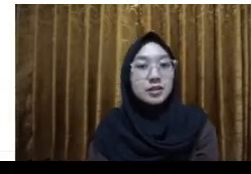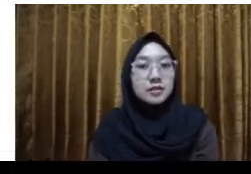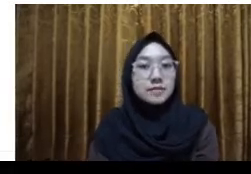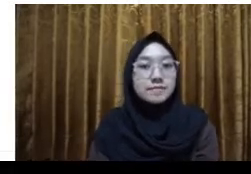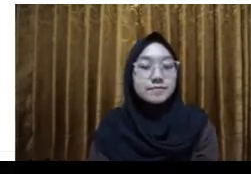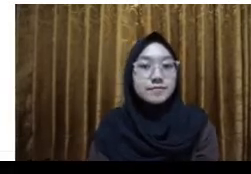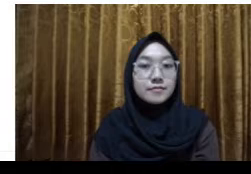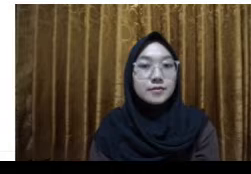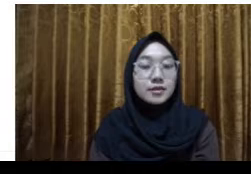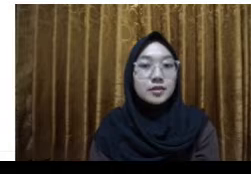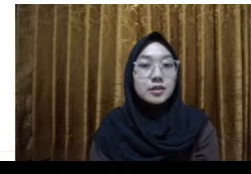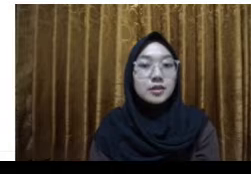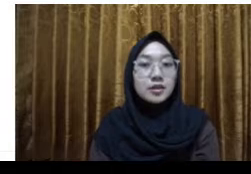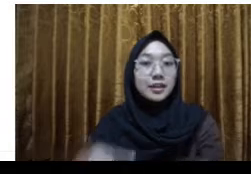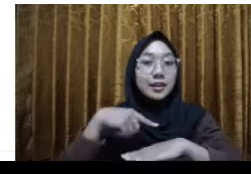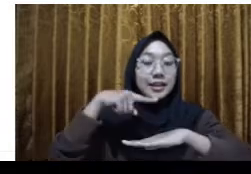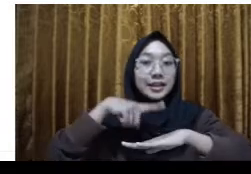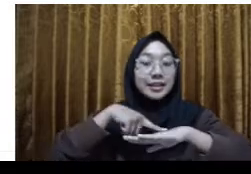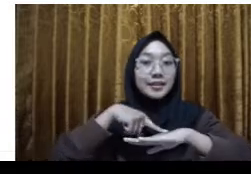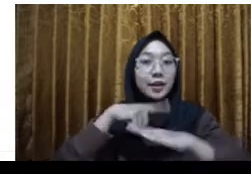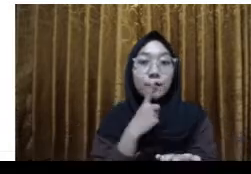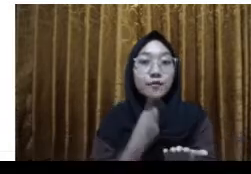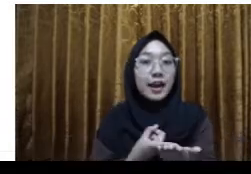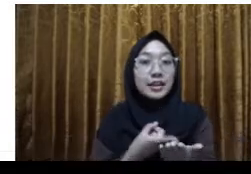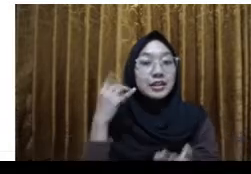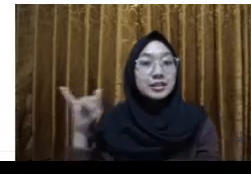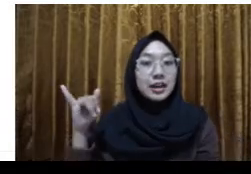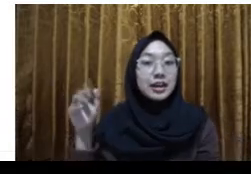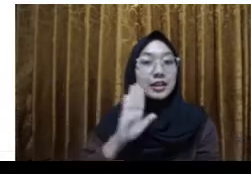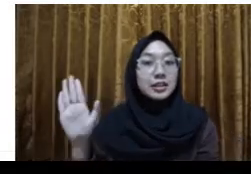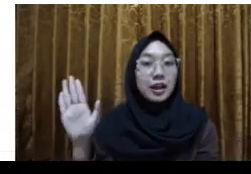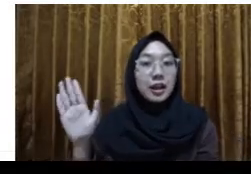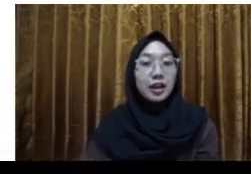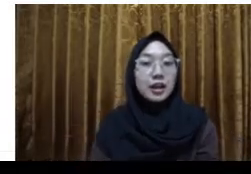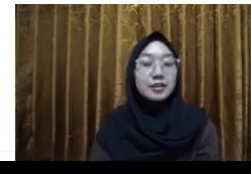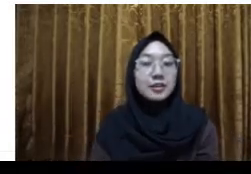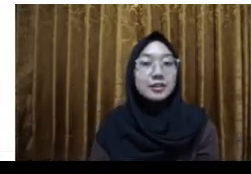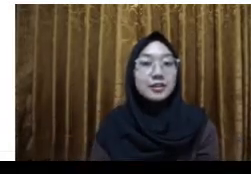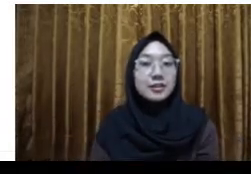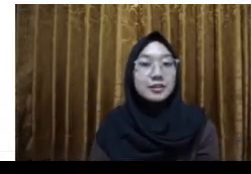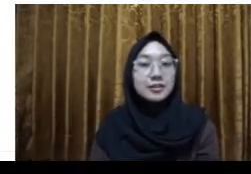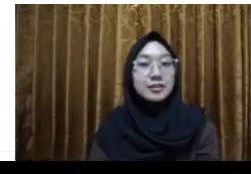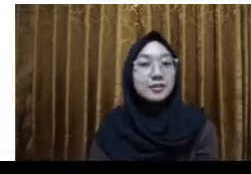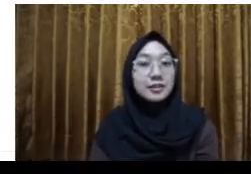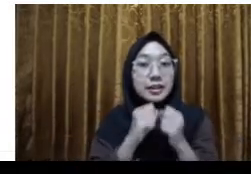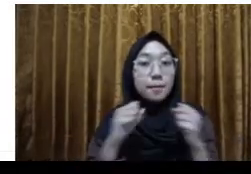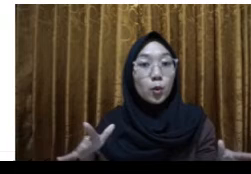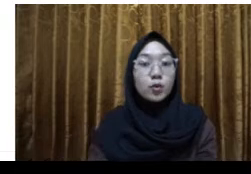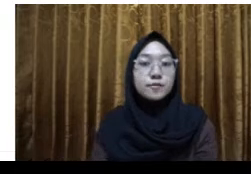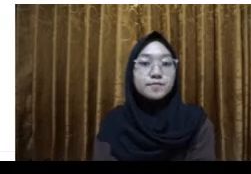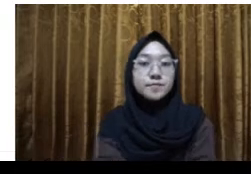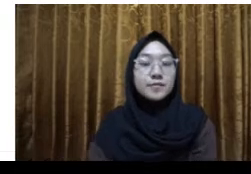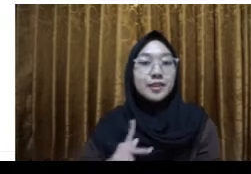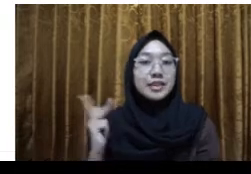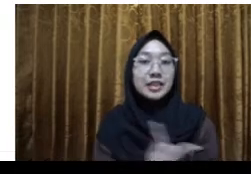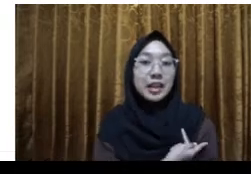supaya ini filenya softwarenya tidak demo atau tidak trial, maka kita menggunakan yang